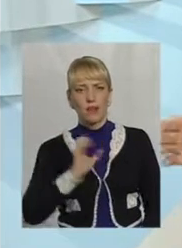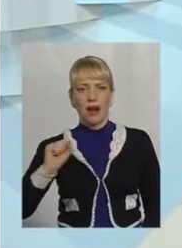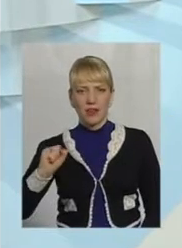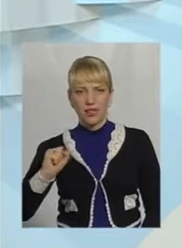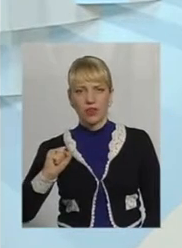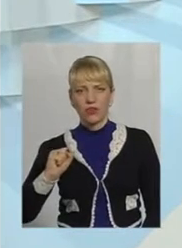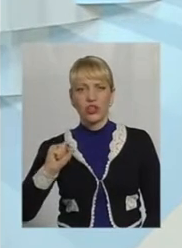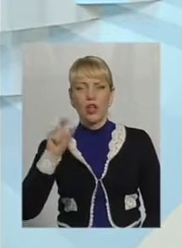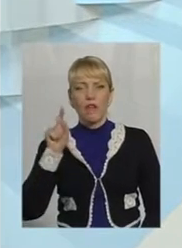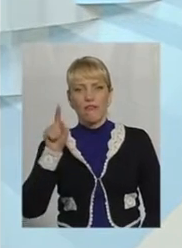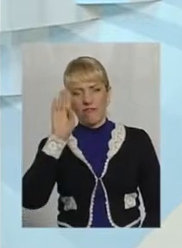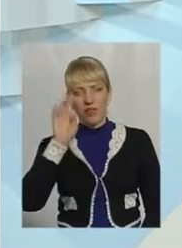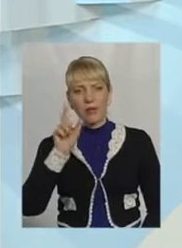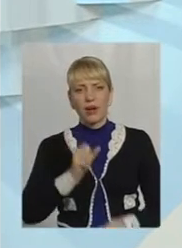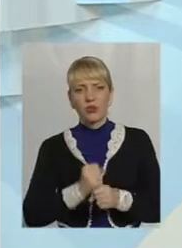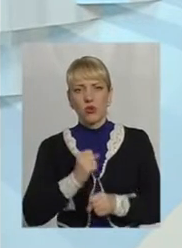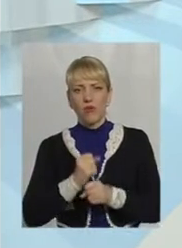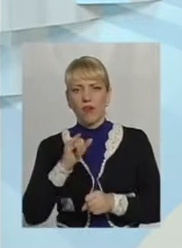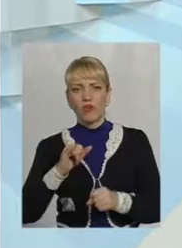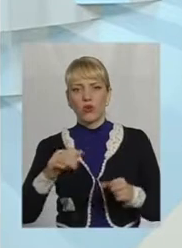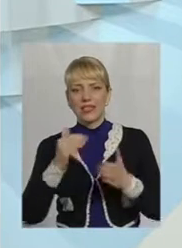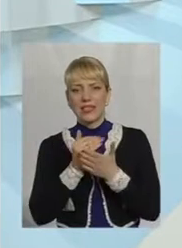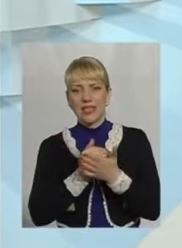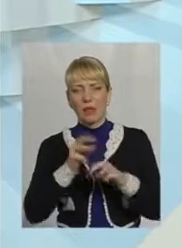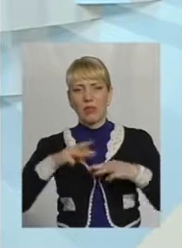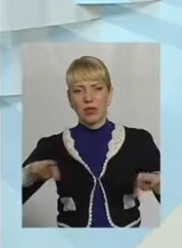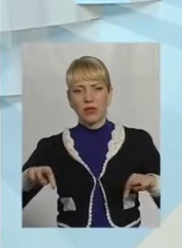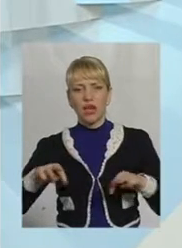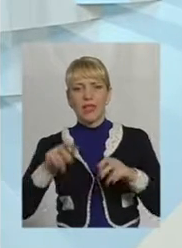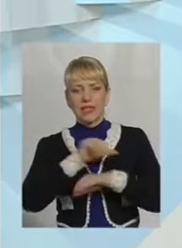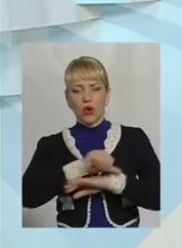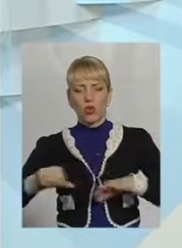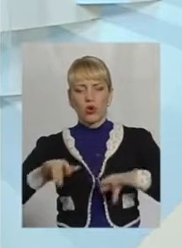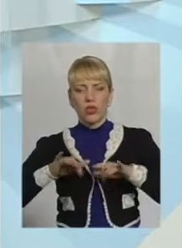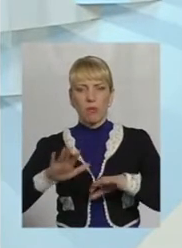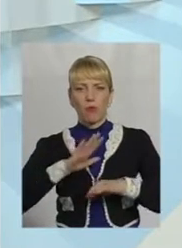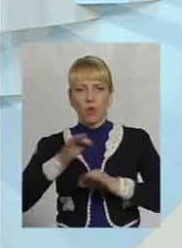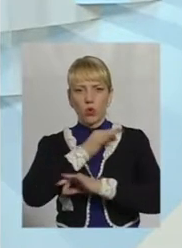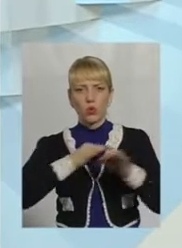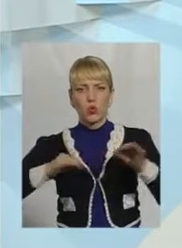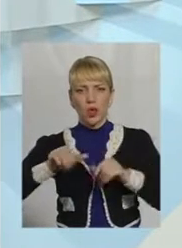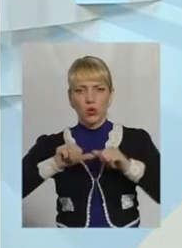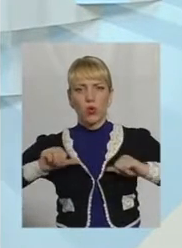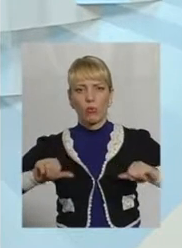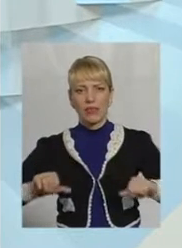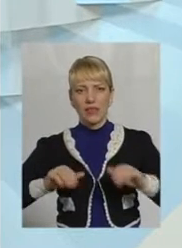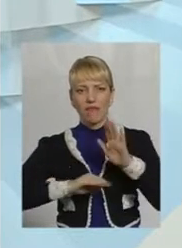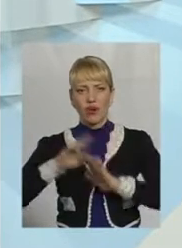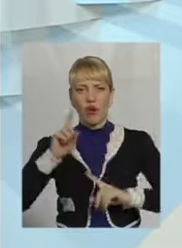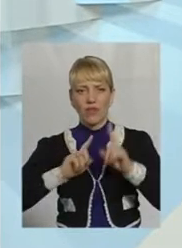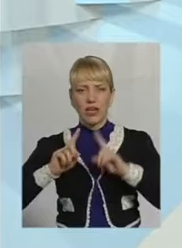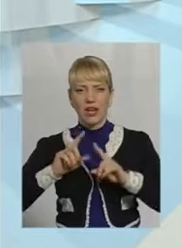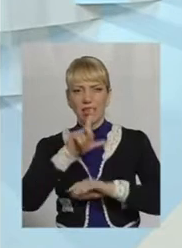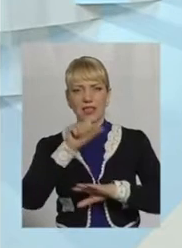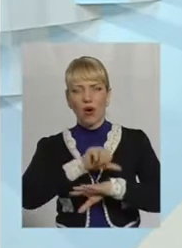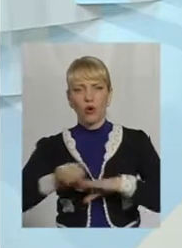Він працював в системі Міністерства закордонних справ, був консультантом комісії Верховної Ради в закордонних